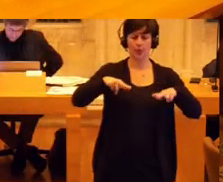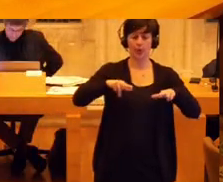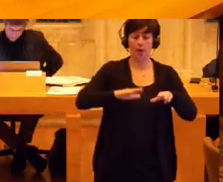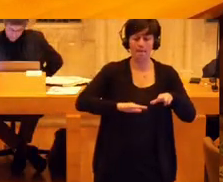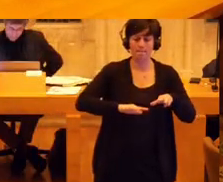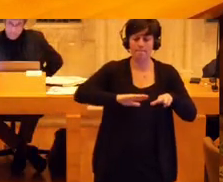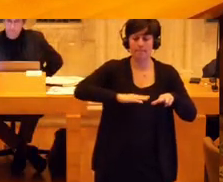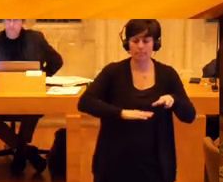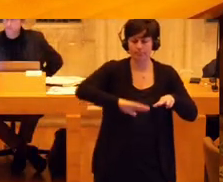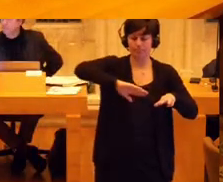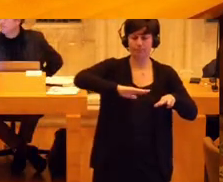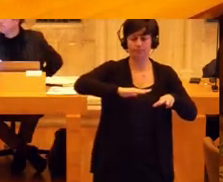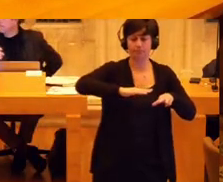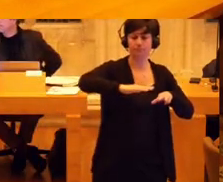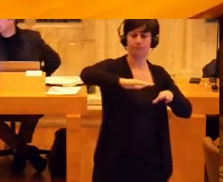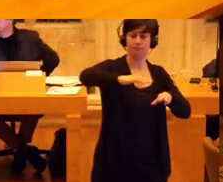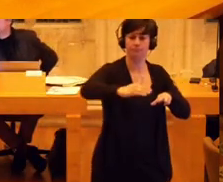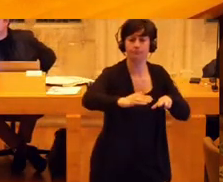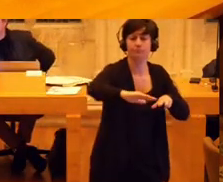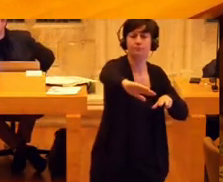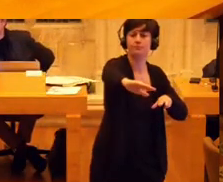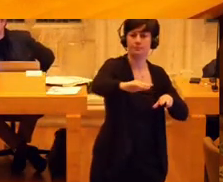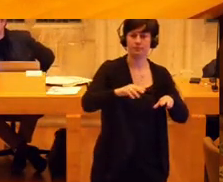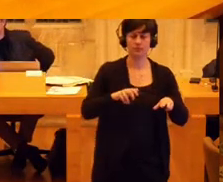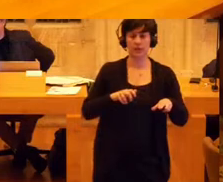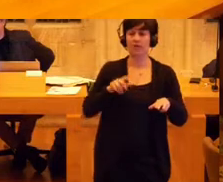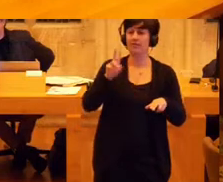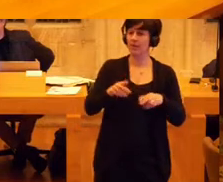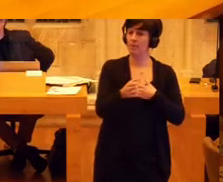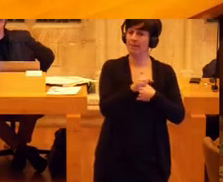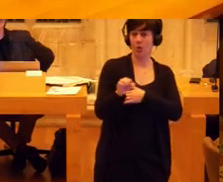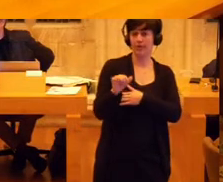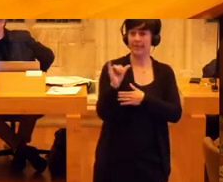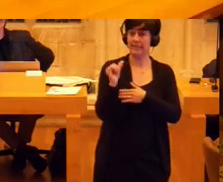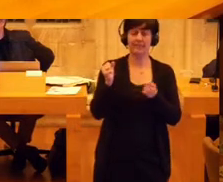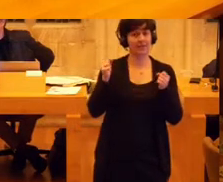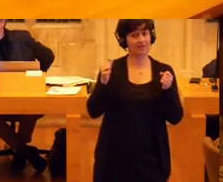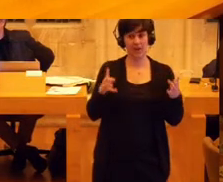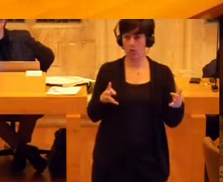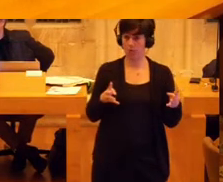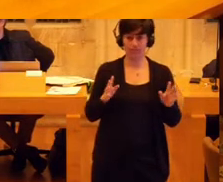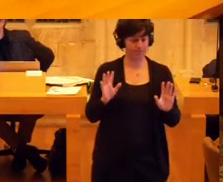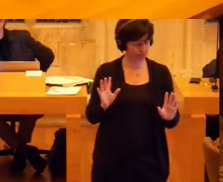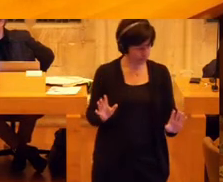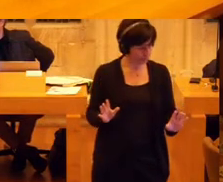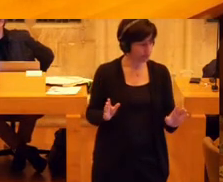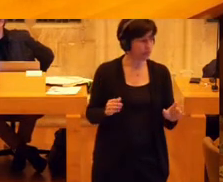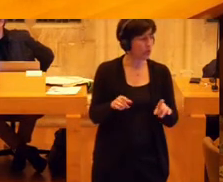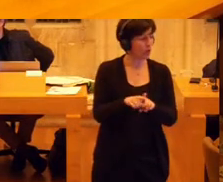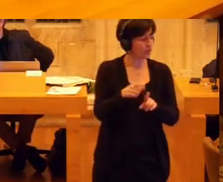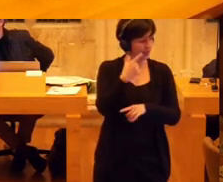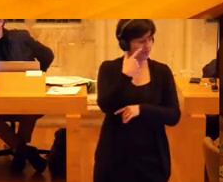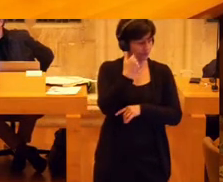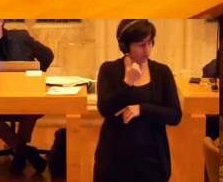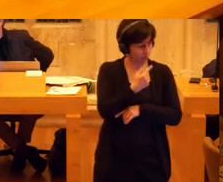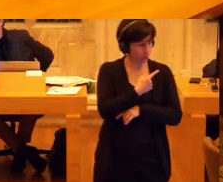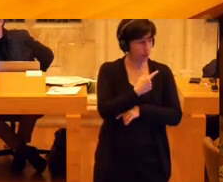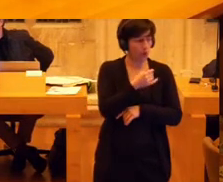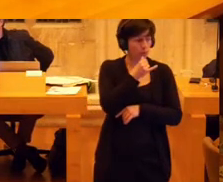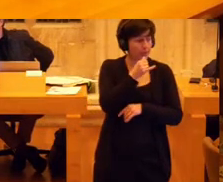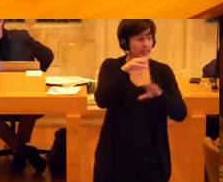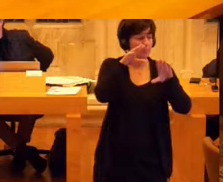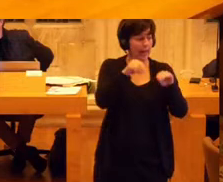carrefour. La priorité donnée au cycle. Vous voyez ici également l'aménagement de la